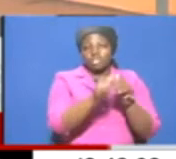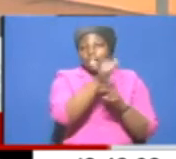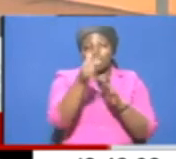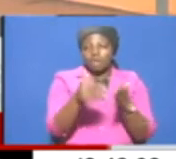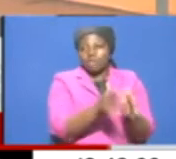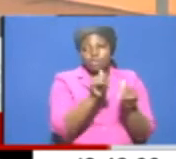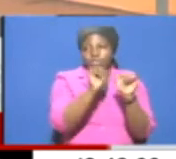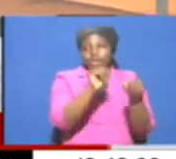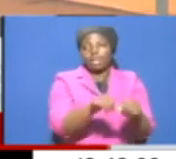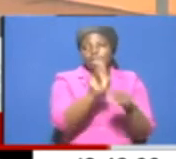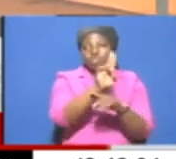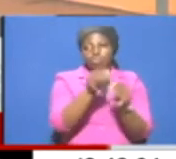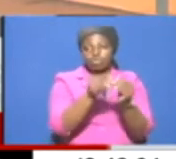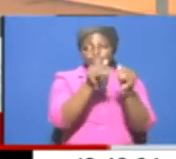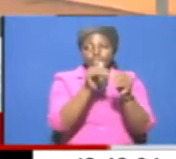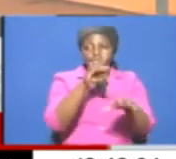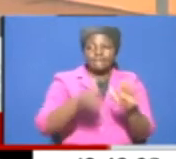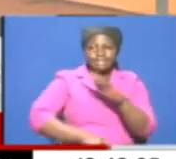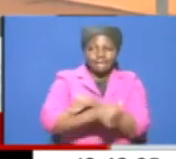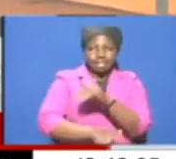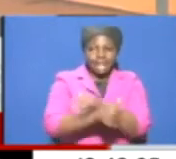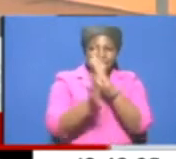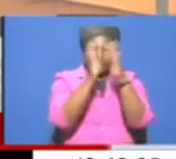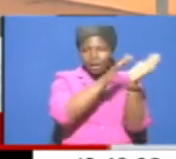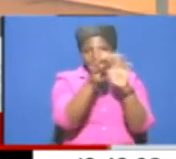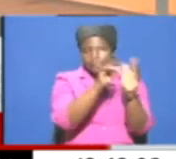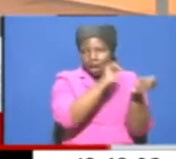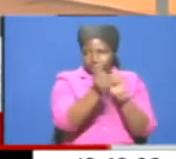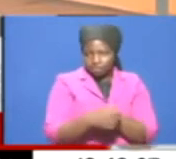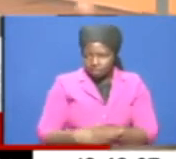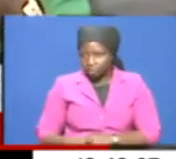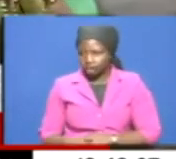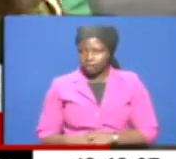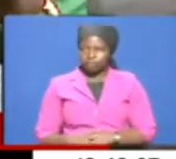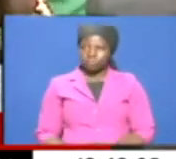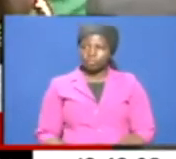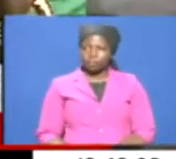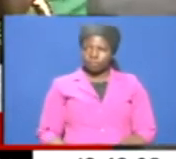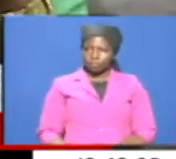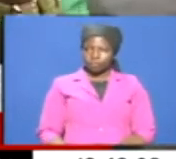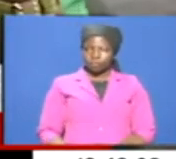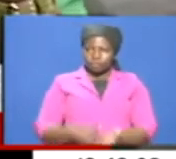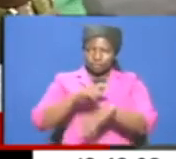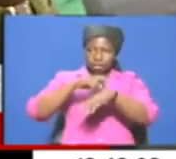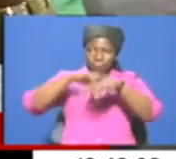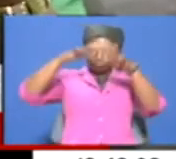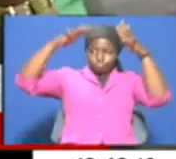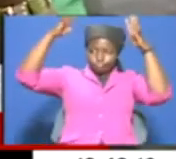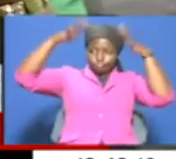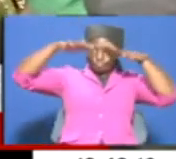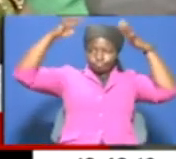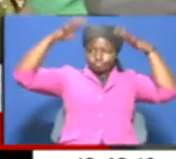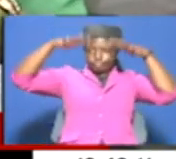tunaweza tukapambana na athari za climate change? Njia ziko. Mm-hmm. Mvua wakati inanyesha, hakuwa mvua